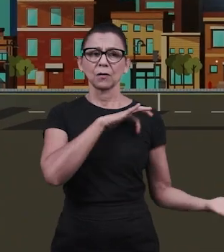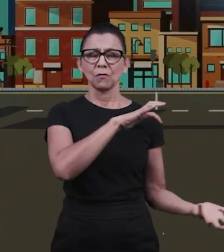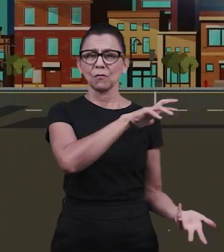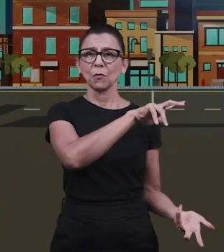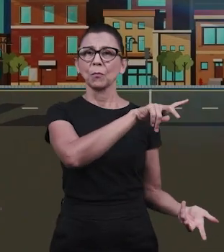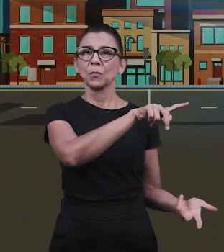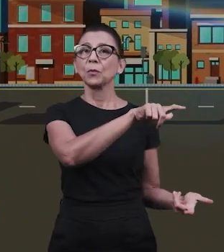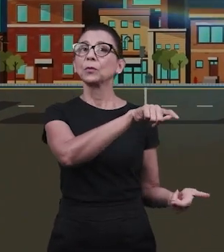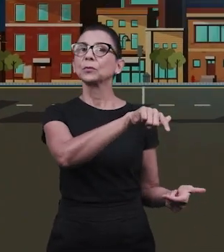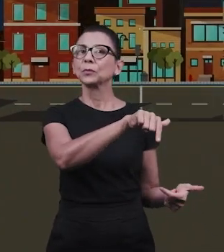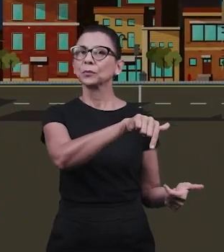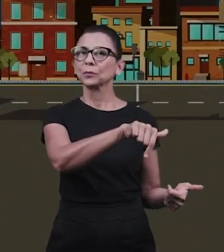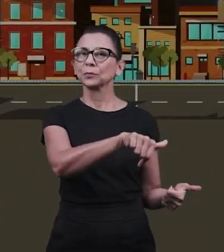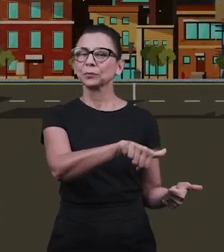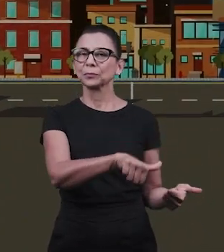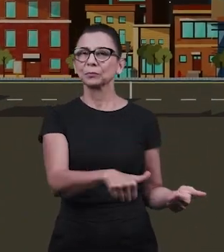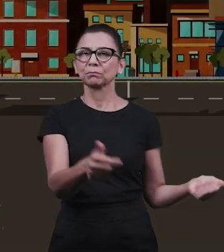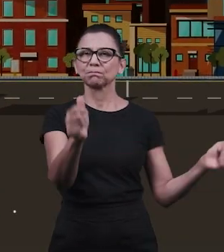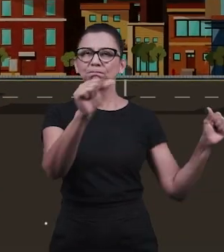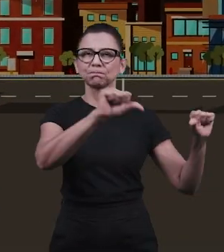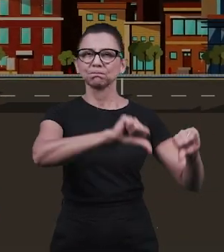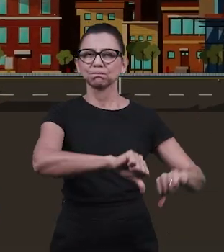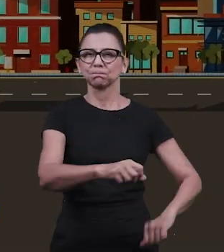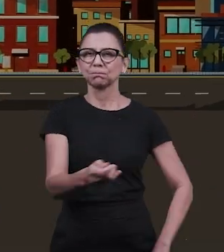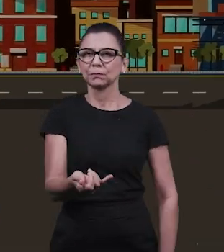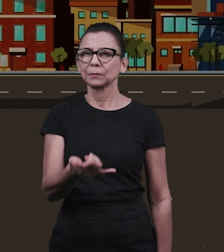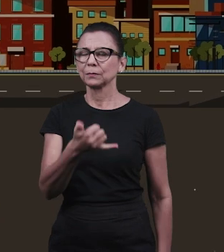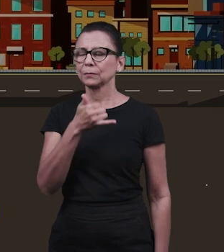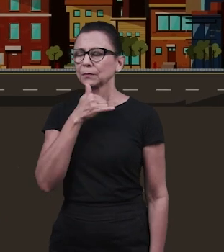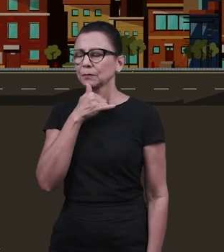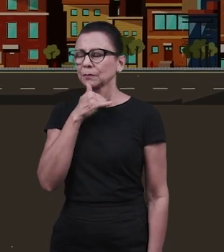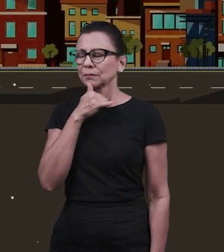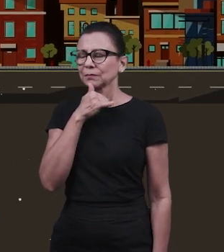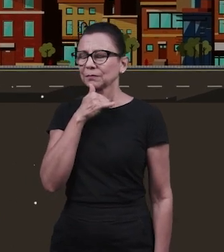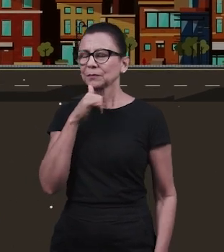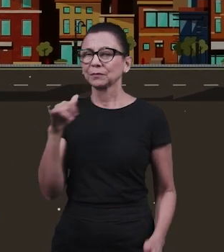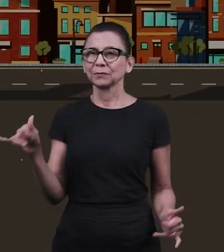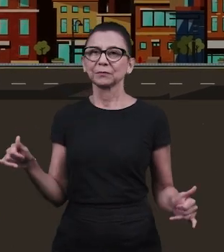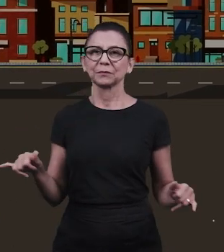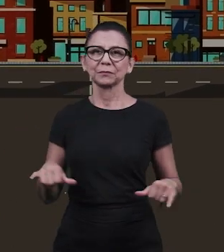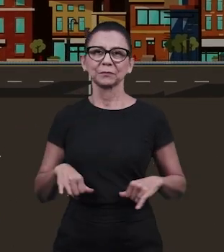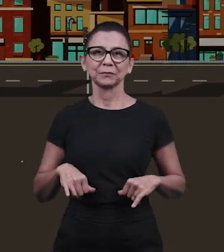в мире лишь печали, войны.